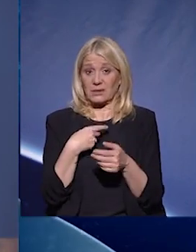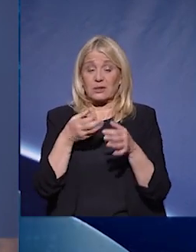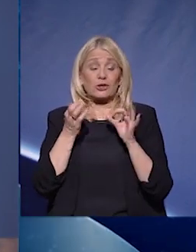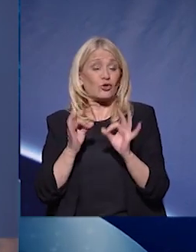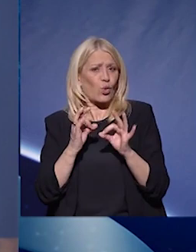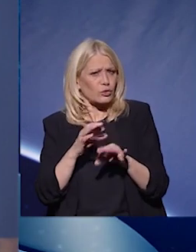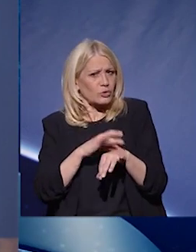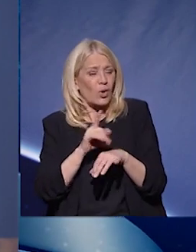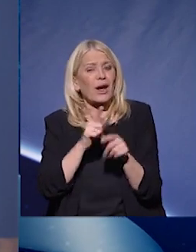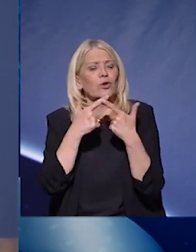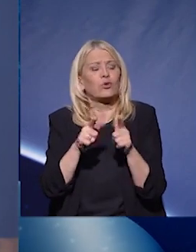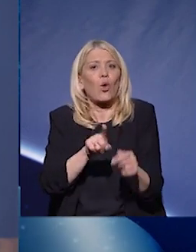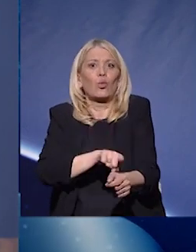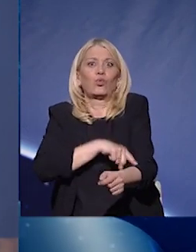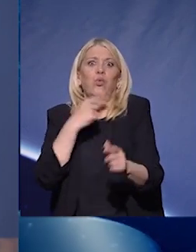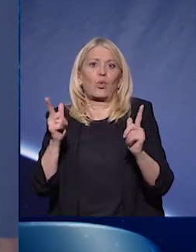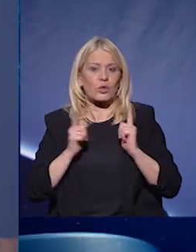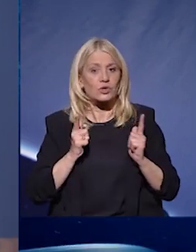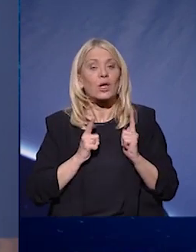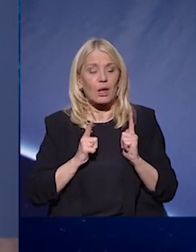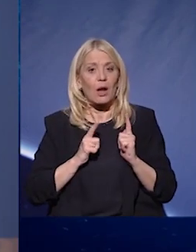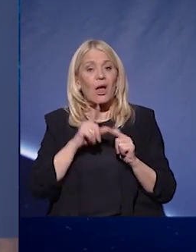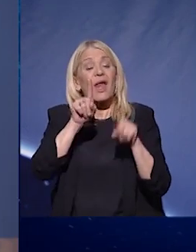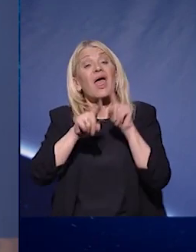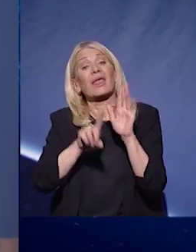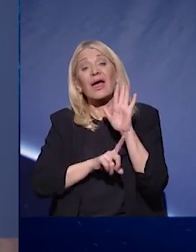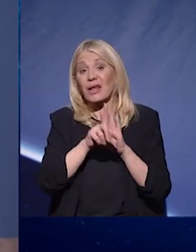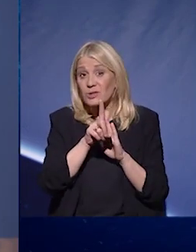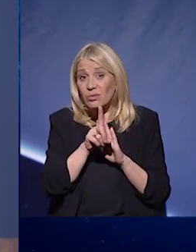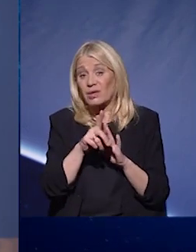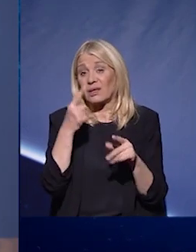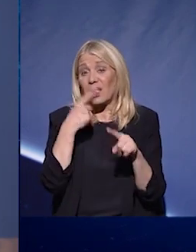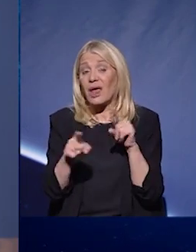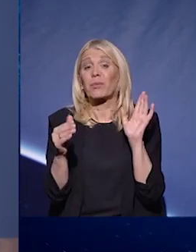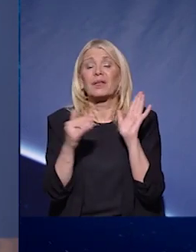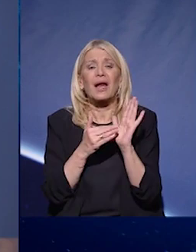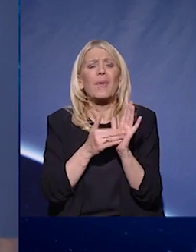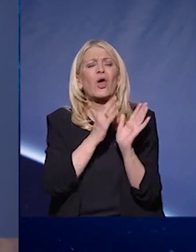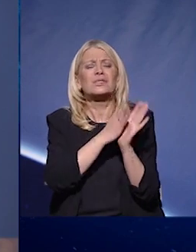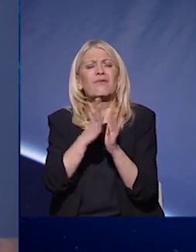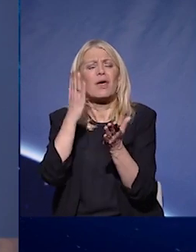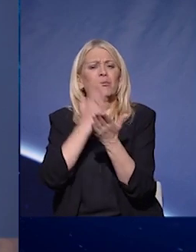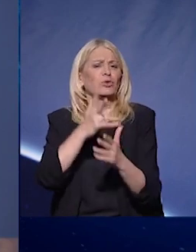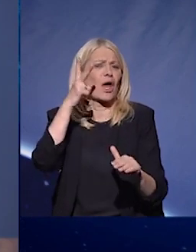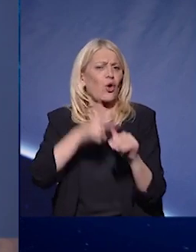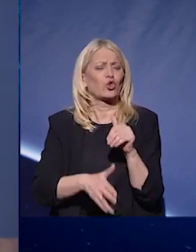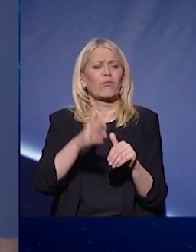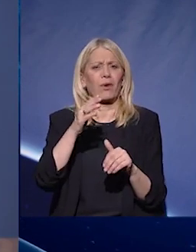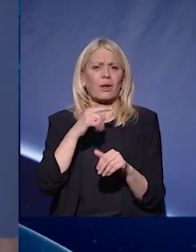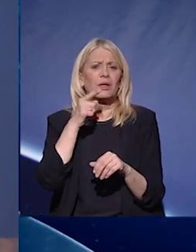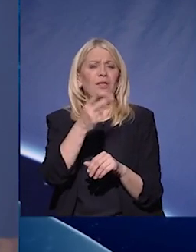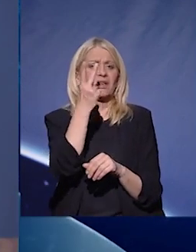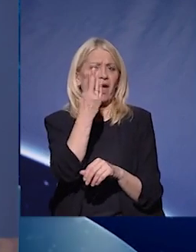aspekta nedopustivo dugo čekalo na neke rezultate, jer bi trebali svi da budu gotovi makar u roku